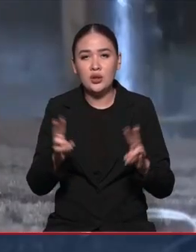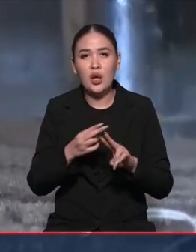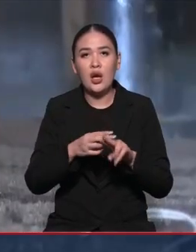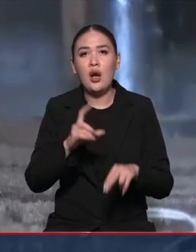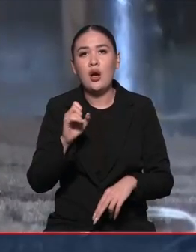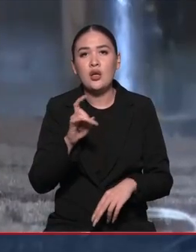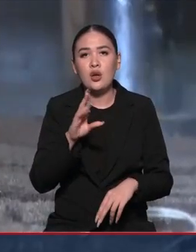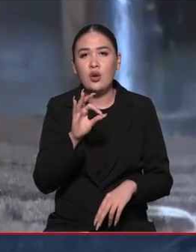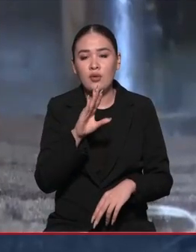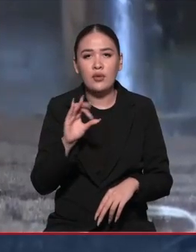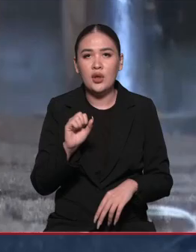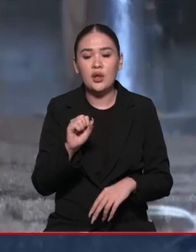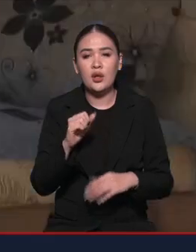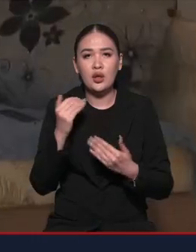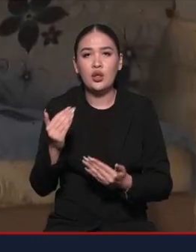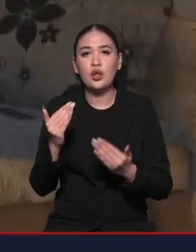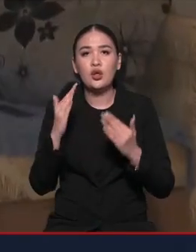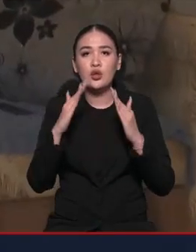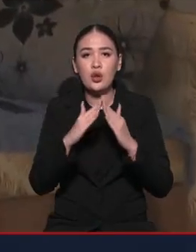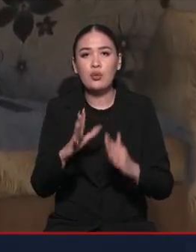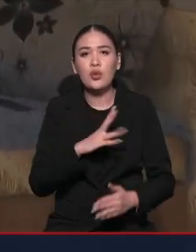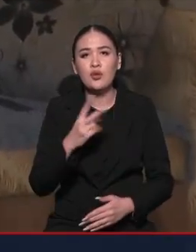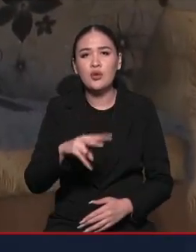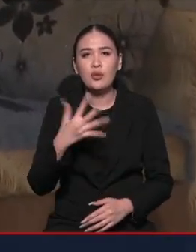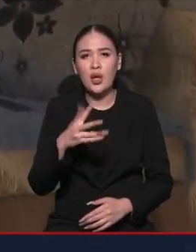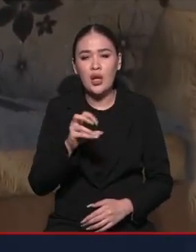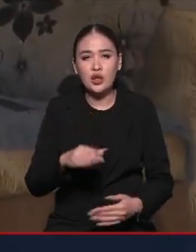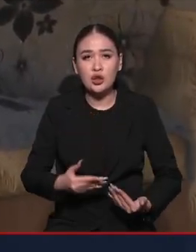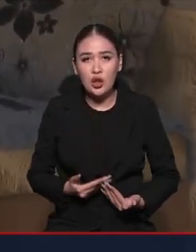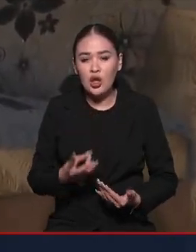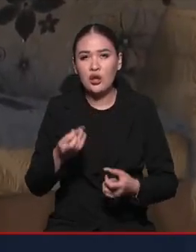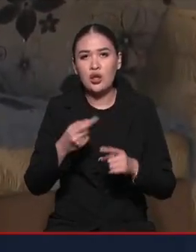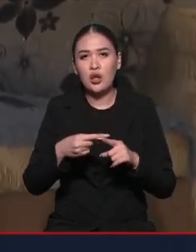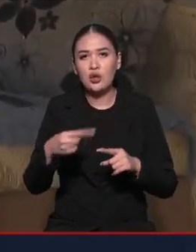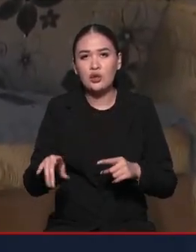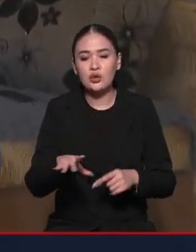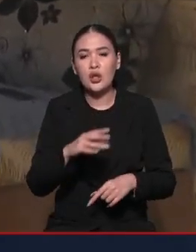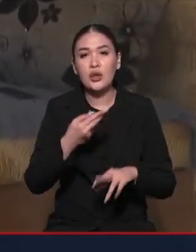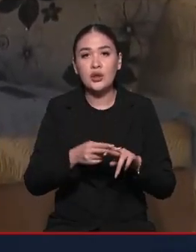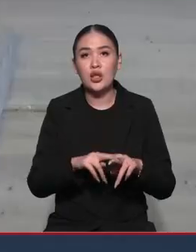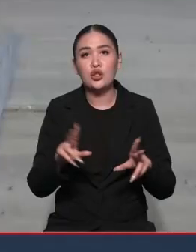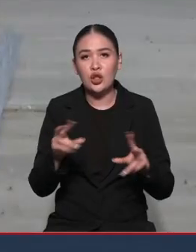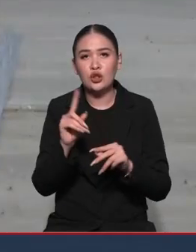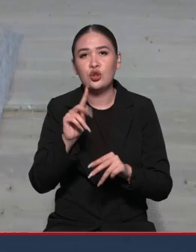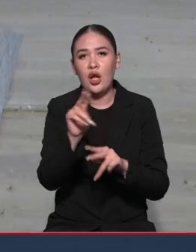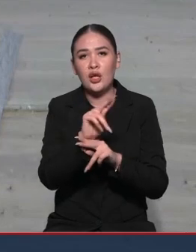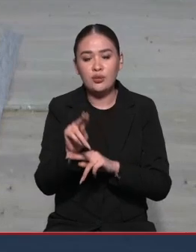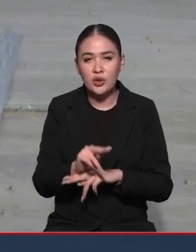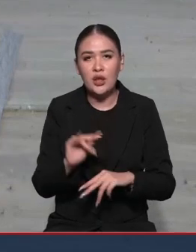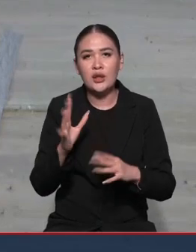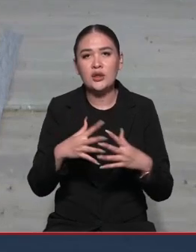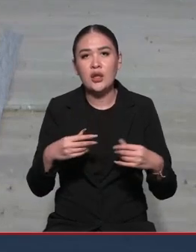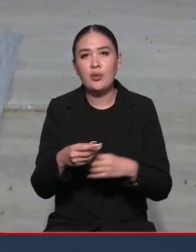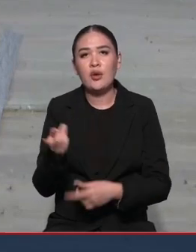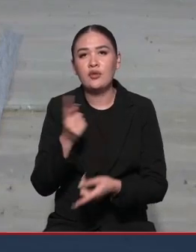Харькова одна из таких. Ее дом, в котором она жила 25 лет, пришел в негодность. К счастью, жилье отремонтировали, и семья вернулась